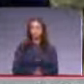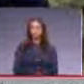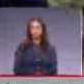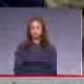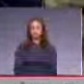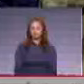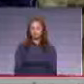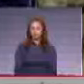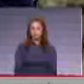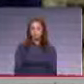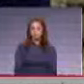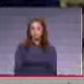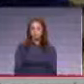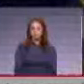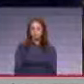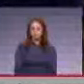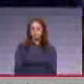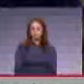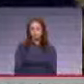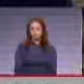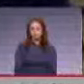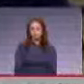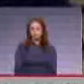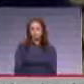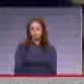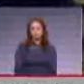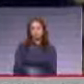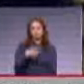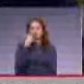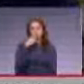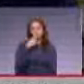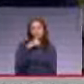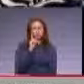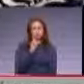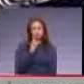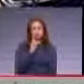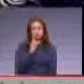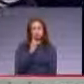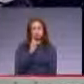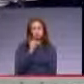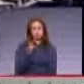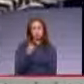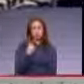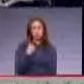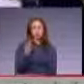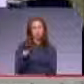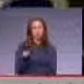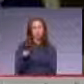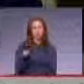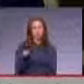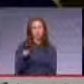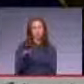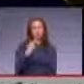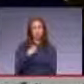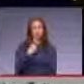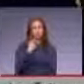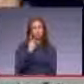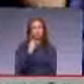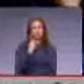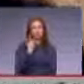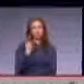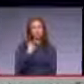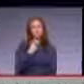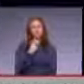ربنا يخليكي يا رب. الله يخليك. مش عايزاكي تعيطي. عامل غصب عني. ما انا بقى بيوحشوني